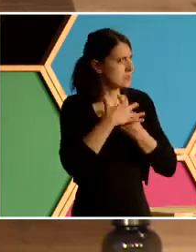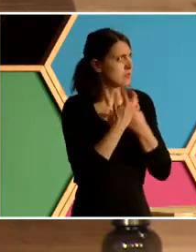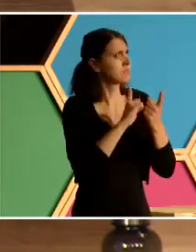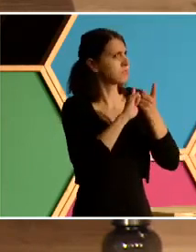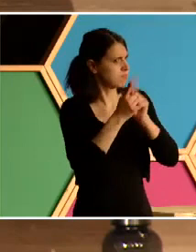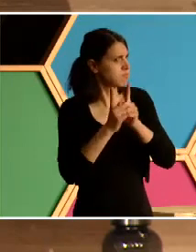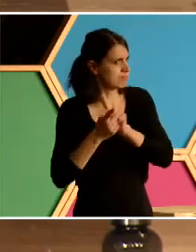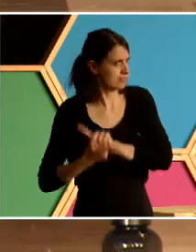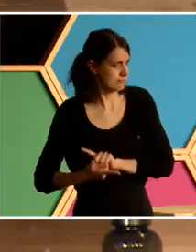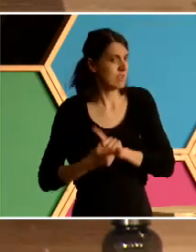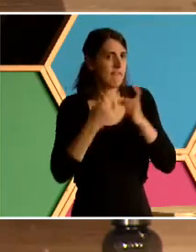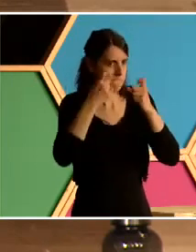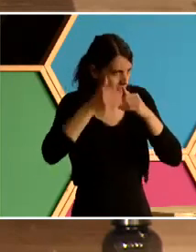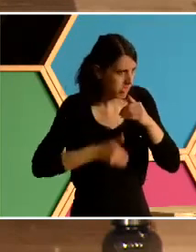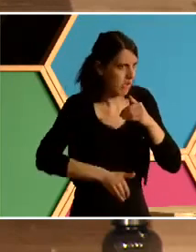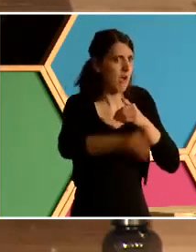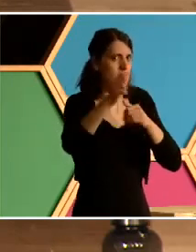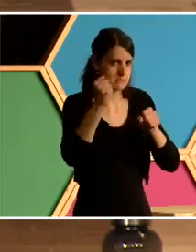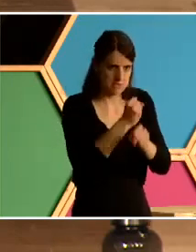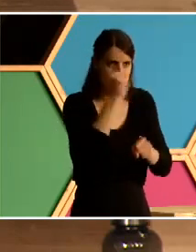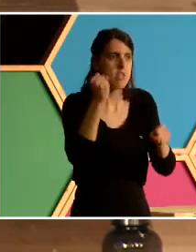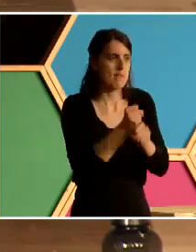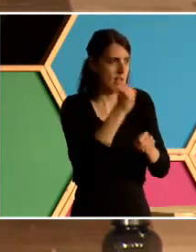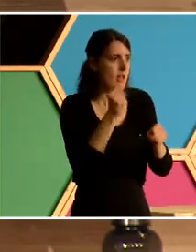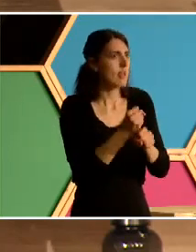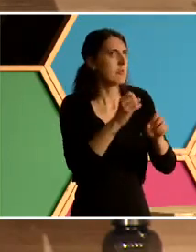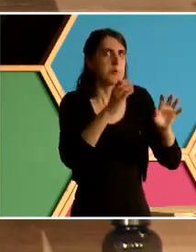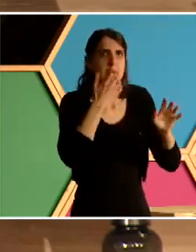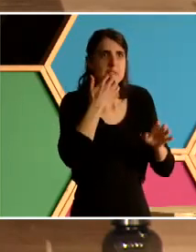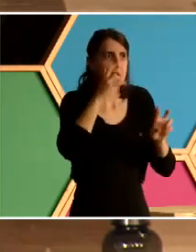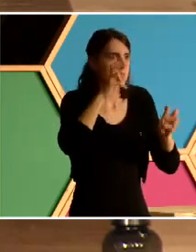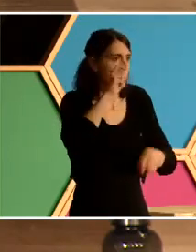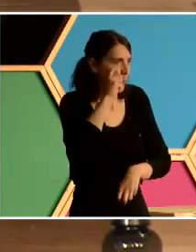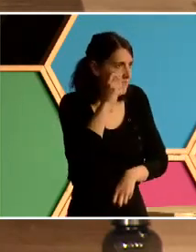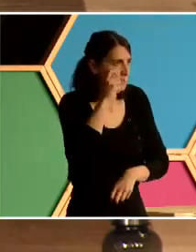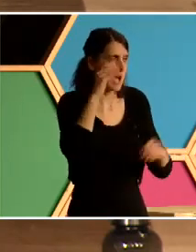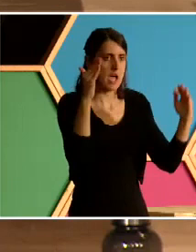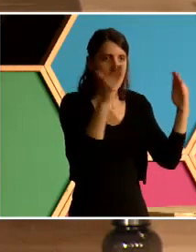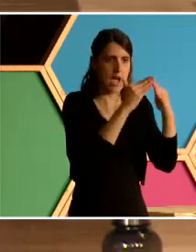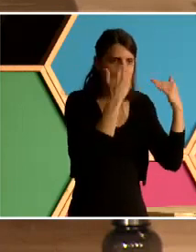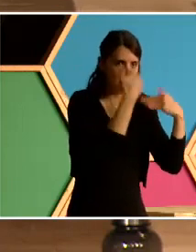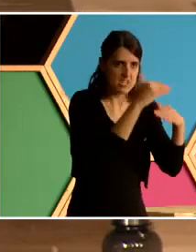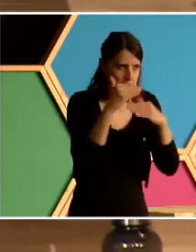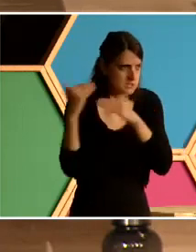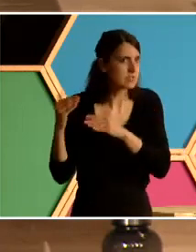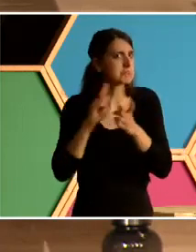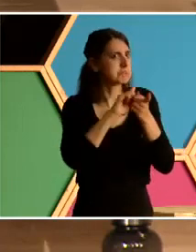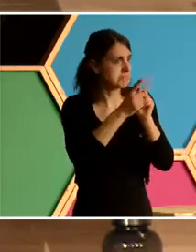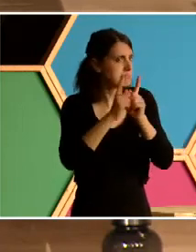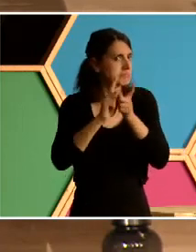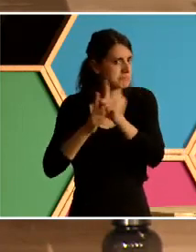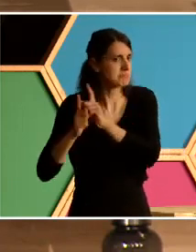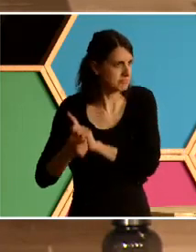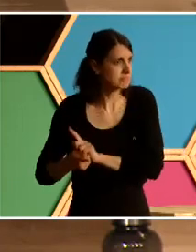però hem aconseguit canviar les regles del joc amb turisme, amb habitatge i tantes altres matèries,